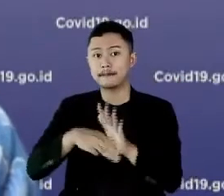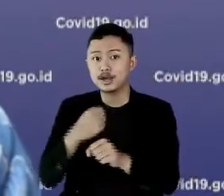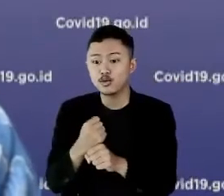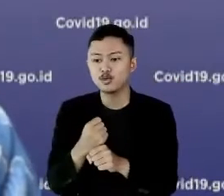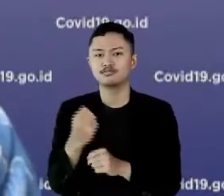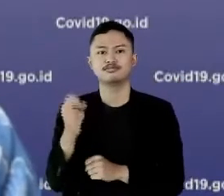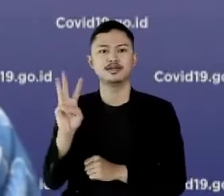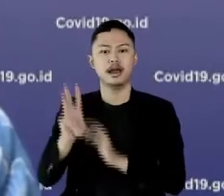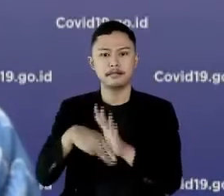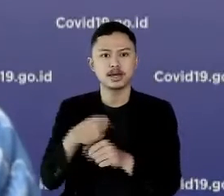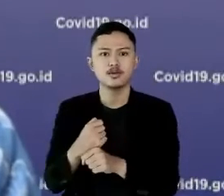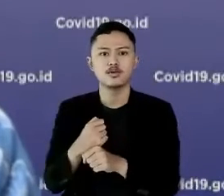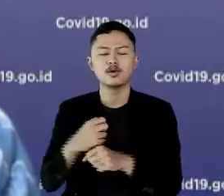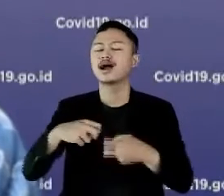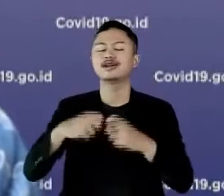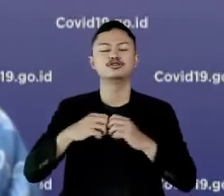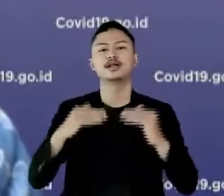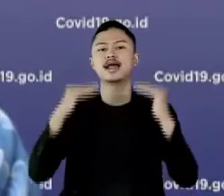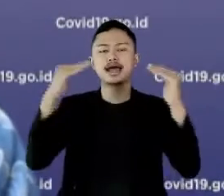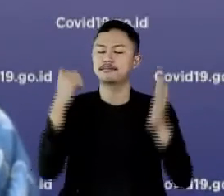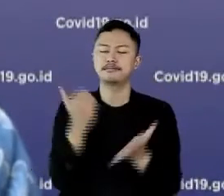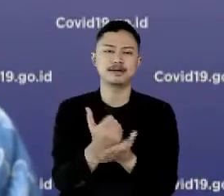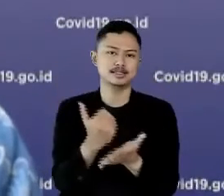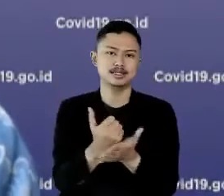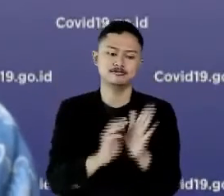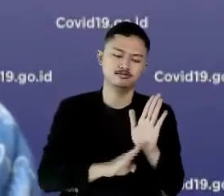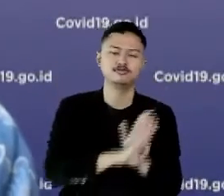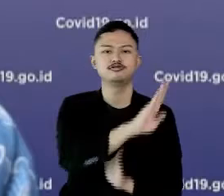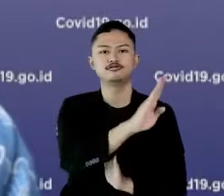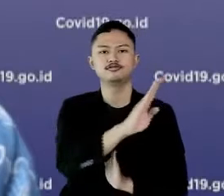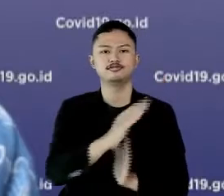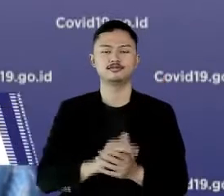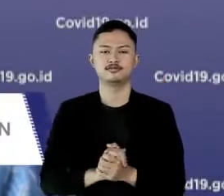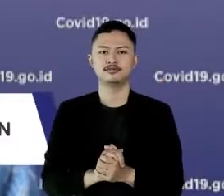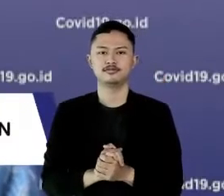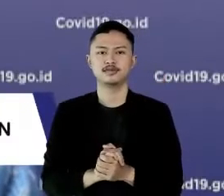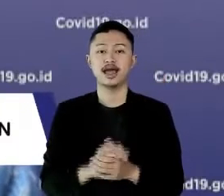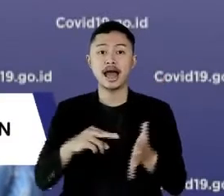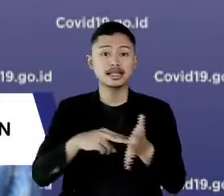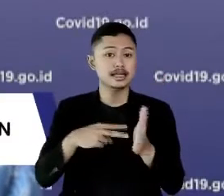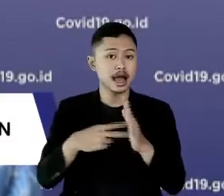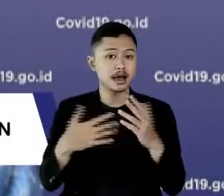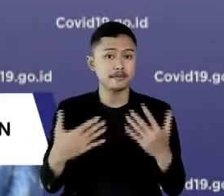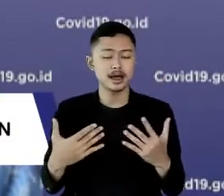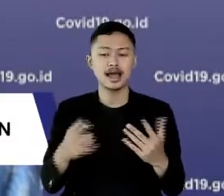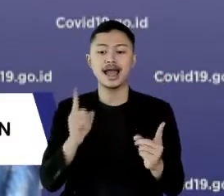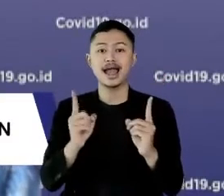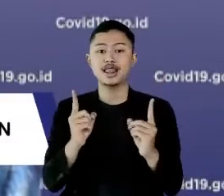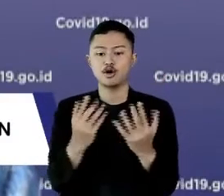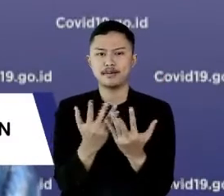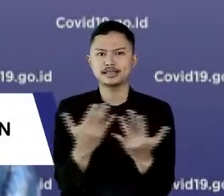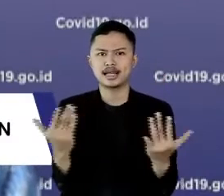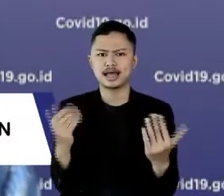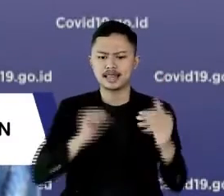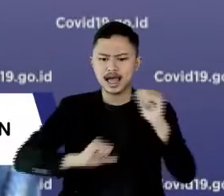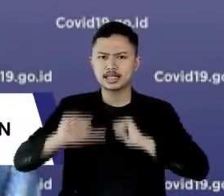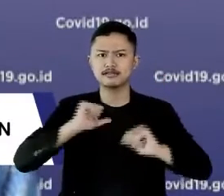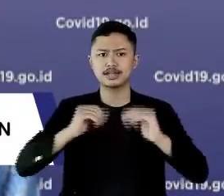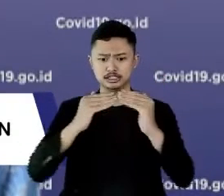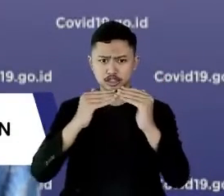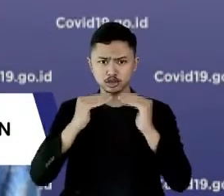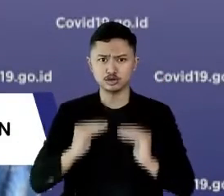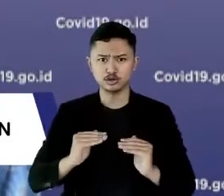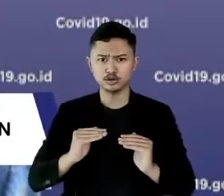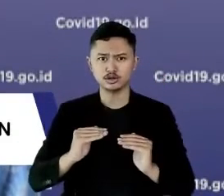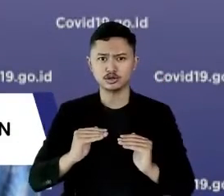Itu selalu terjadi gitu. Sehingga kalau mobilitas ditekan, kasus turun seperti yang kita lakukan